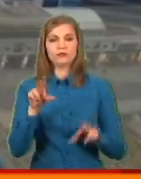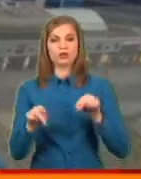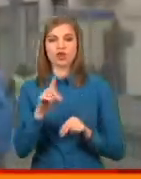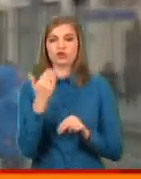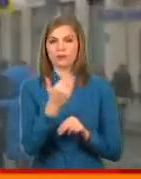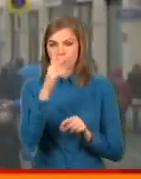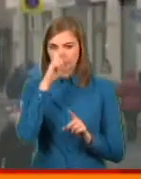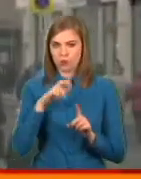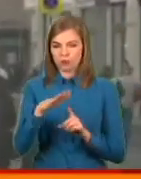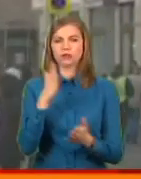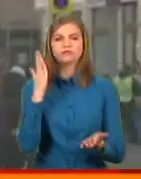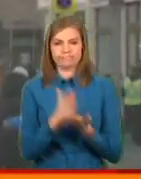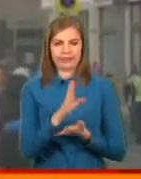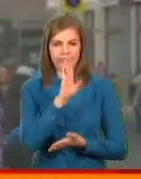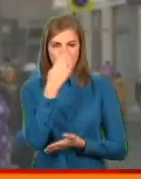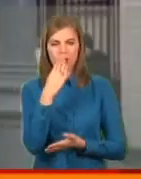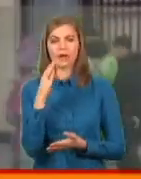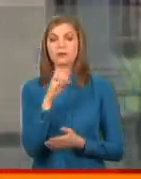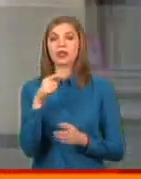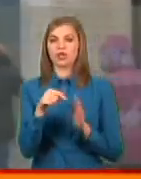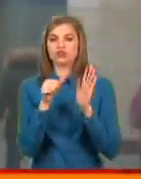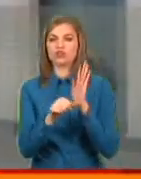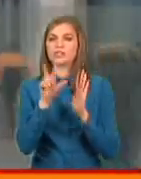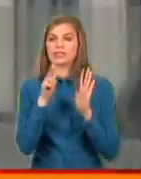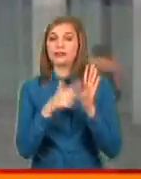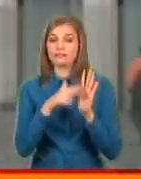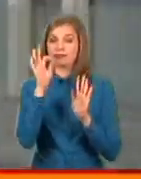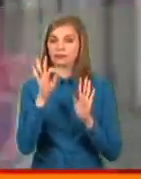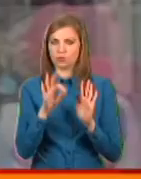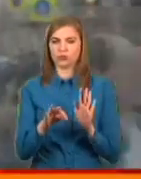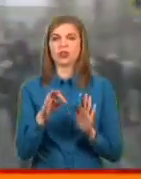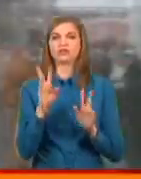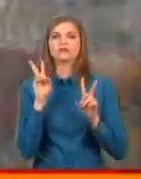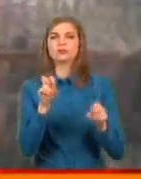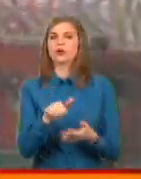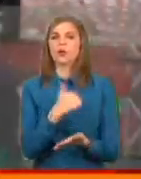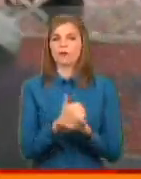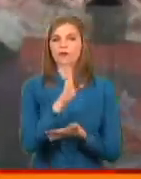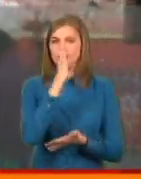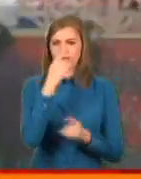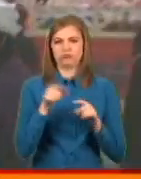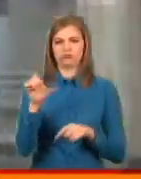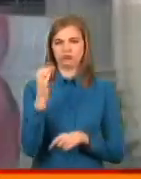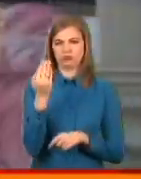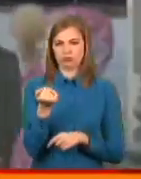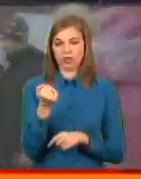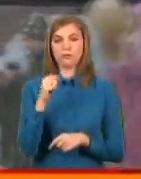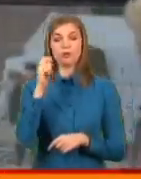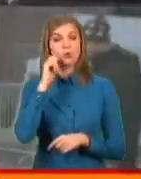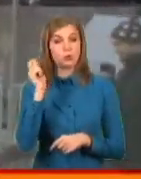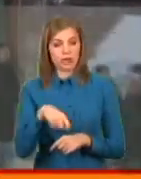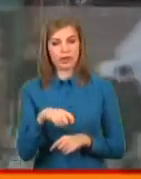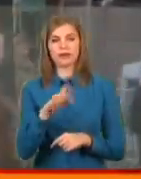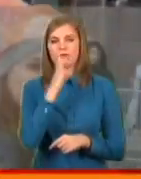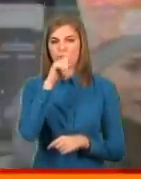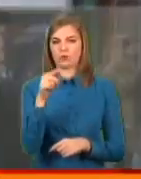що в їхньої країни є вороги. Із них 68% назвали головним ворогом Сполучені Штати Україна